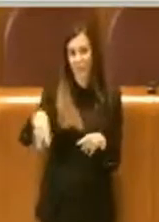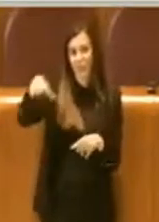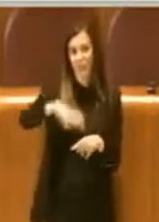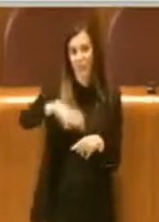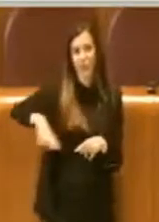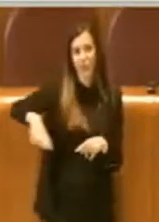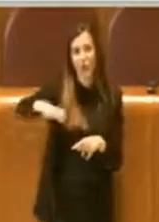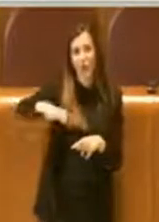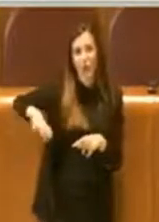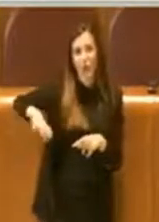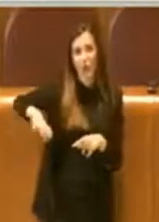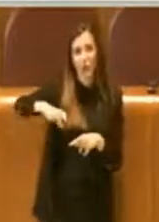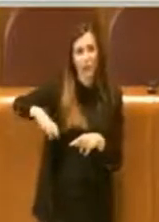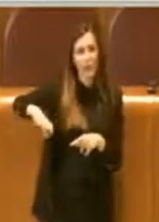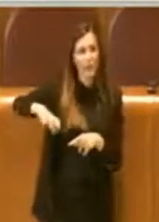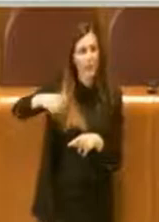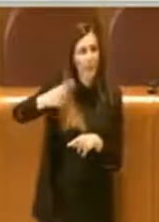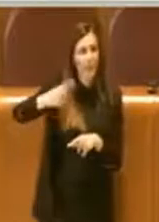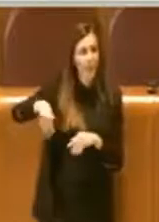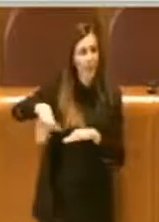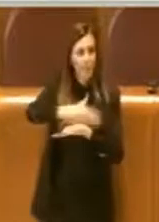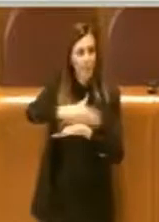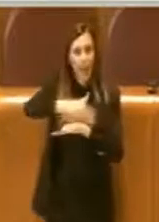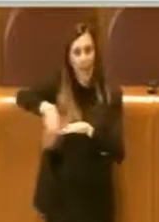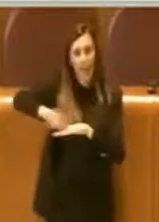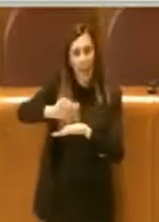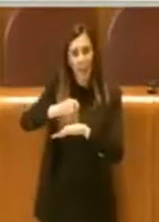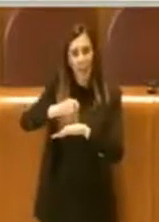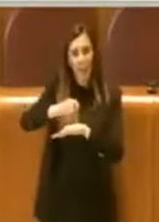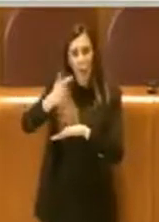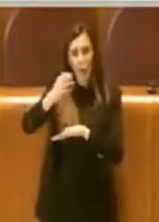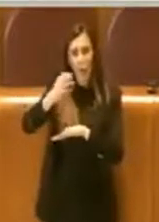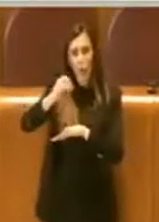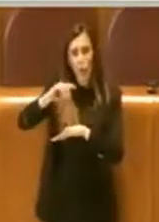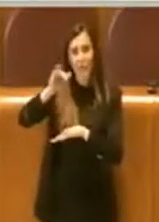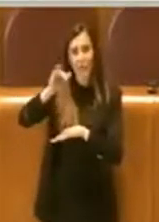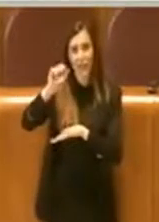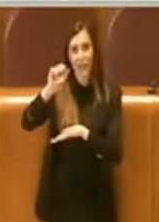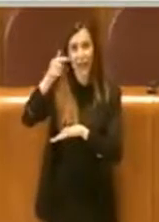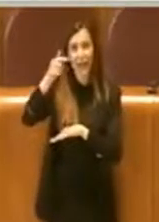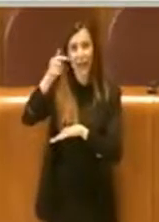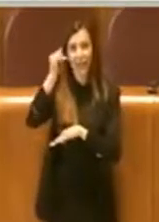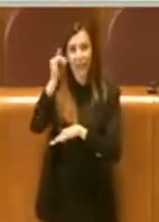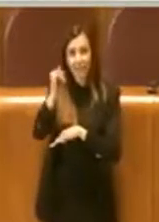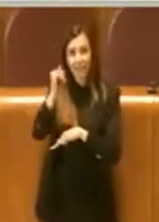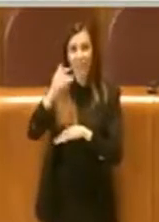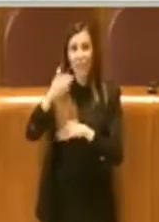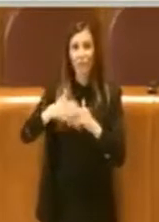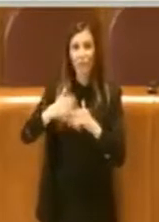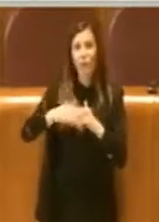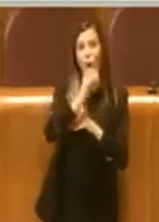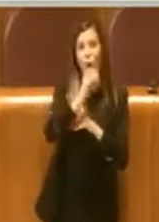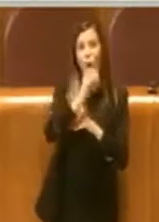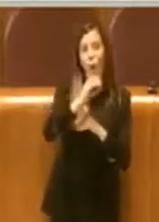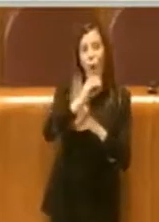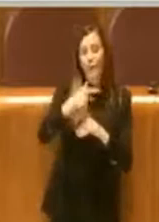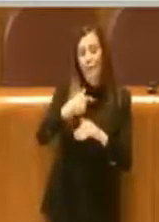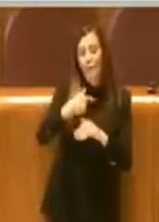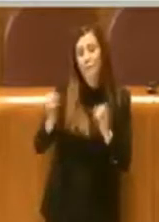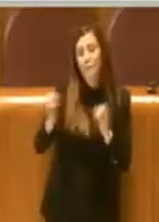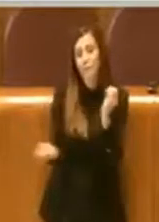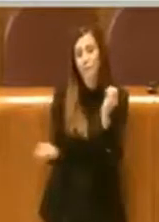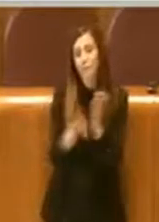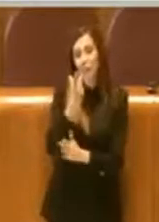insomma, della Palmiro Togliatti, sulla Collatina, andremo a realizzare uno spazio, insomma, che spereremo